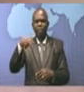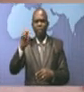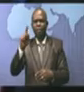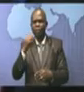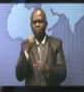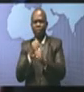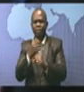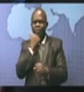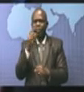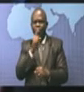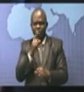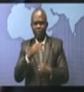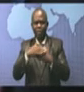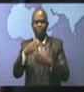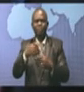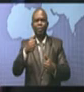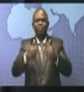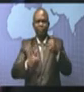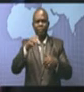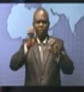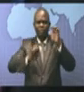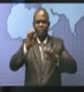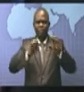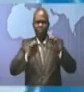pas retenues ne seront plus autorisées à travailler.